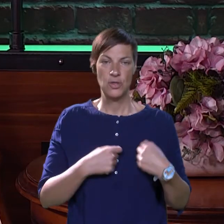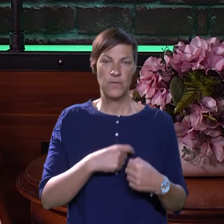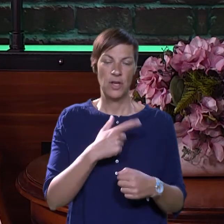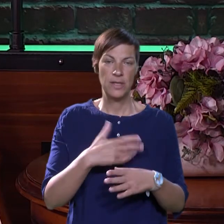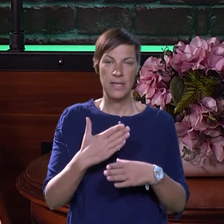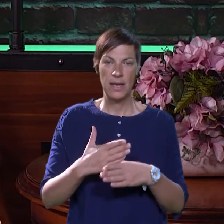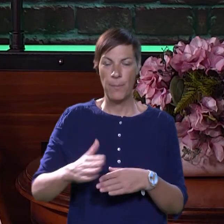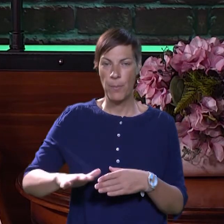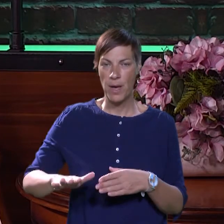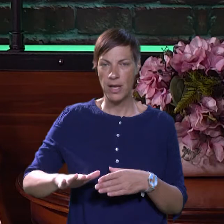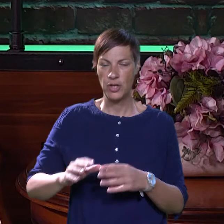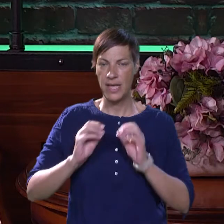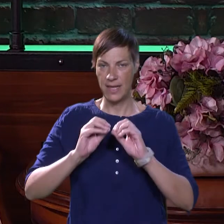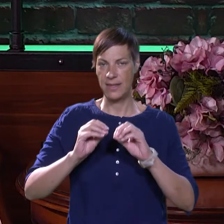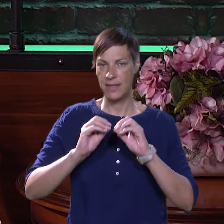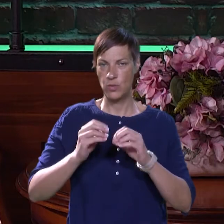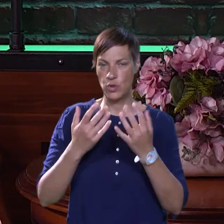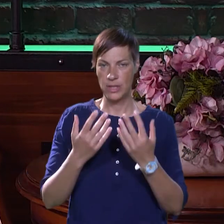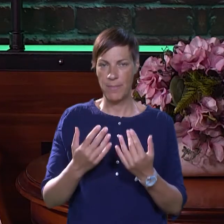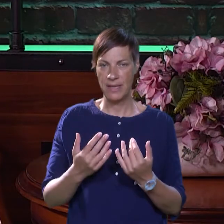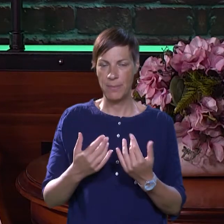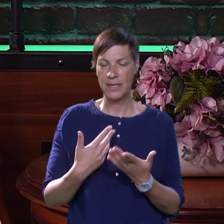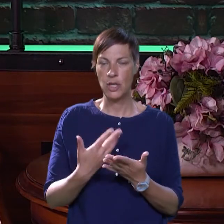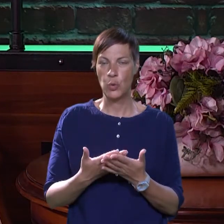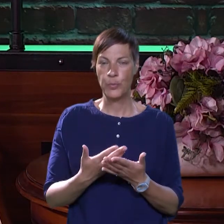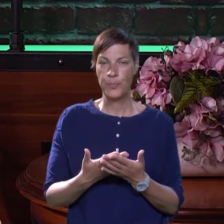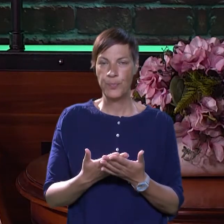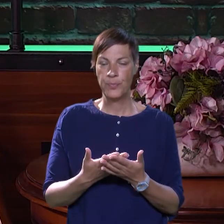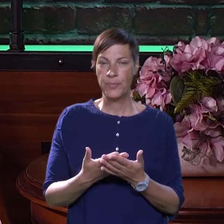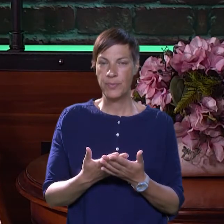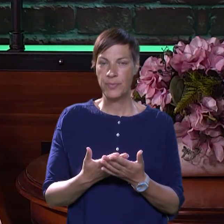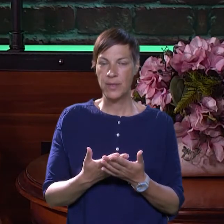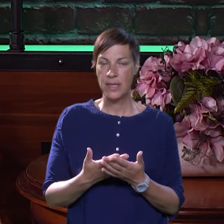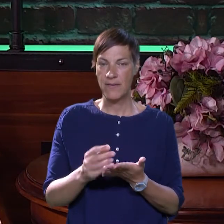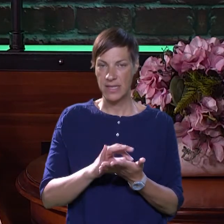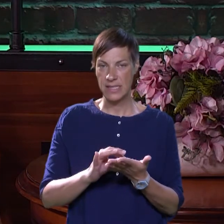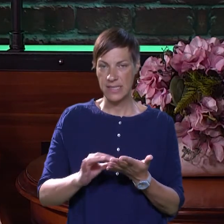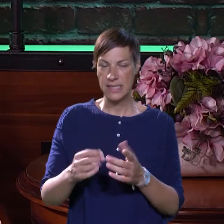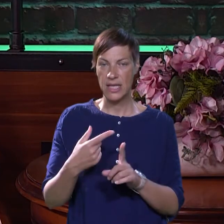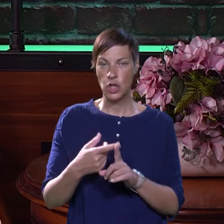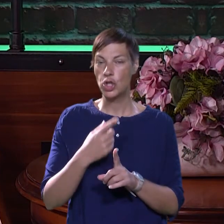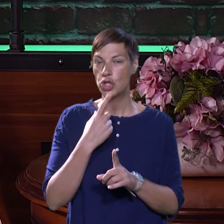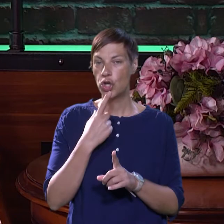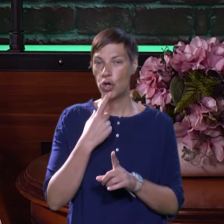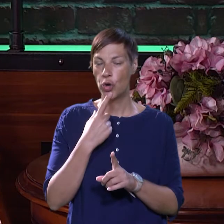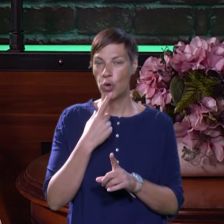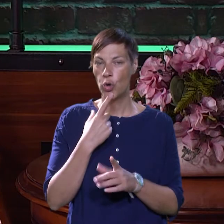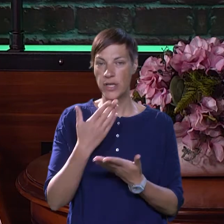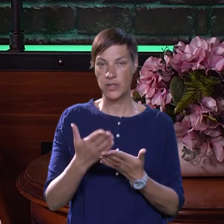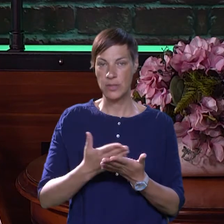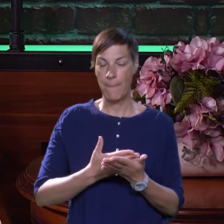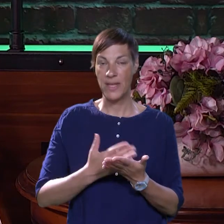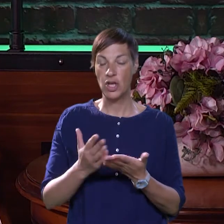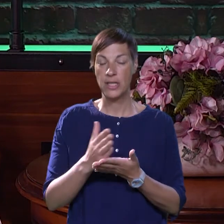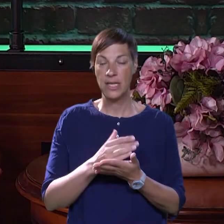volontiranju ili pomagalo djetetu učiti matematiku, onda i navede se točno, dakle, koji su se